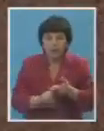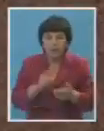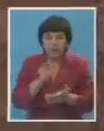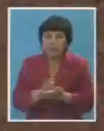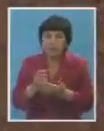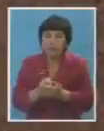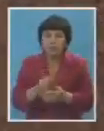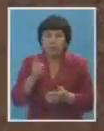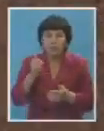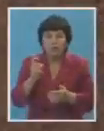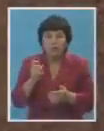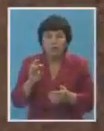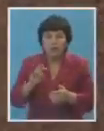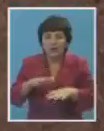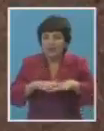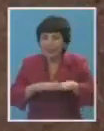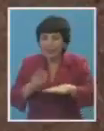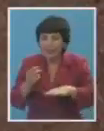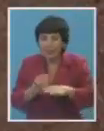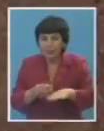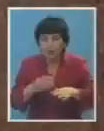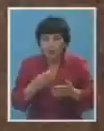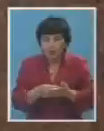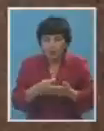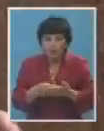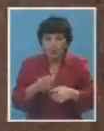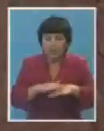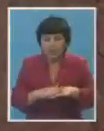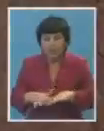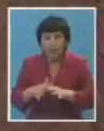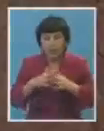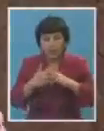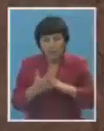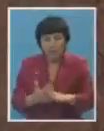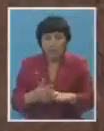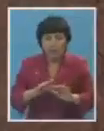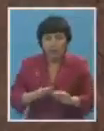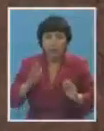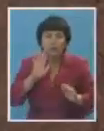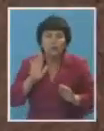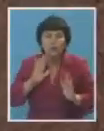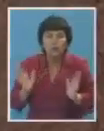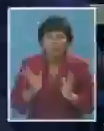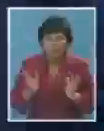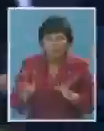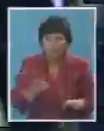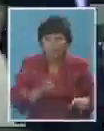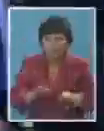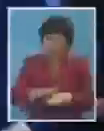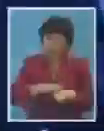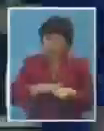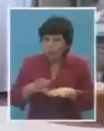тапсырмасы 100 миллиард теңге бөлуі бюджетте қарастырылып, елді мекендердің жаңағы су жабдықтау жобалары